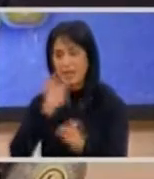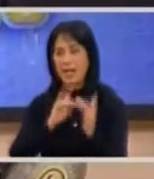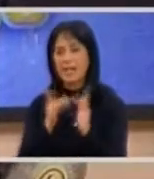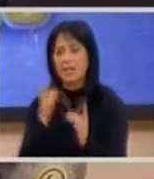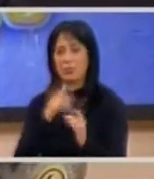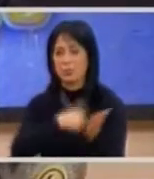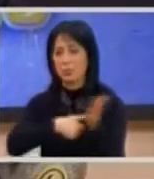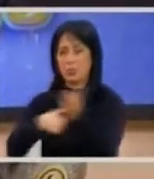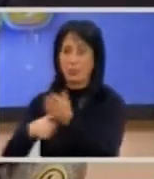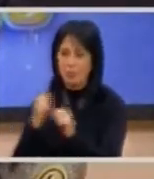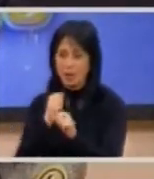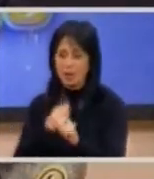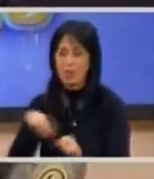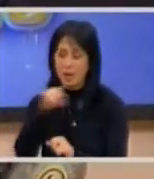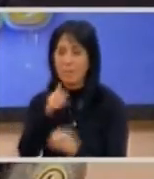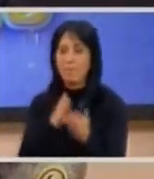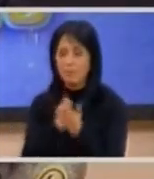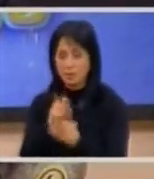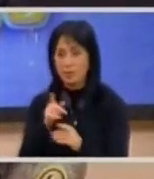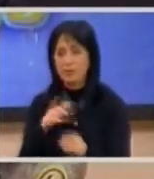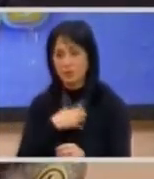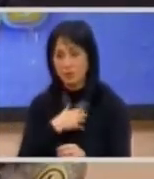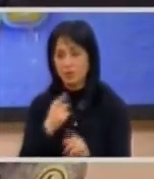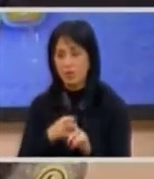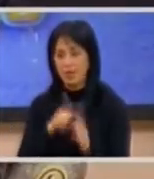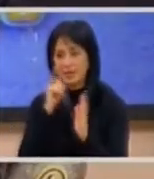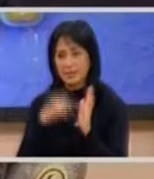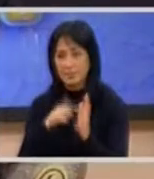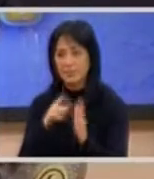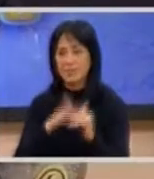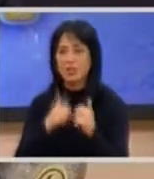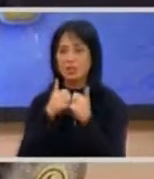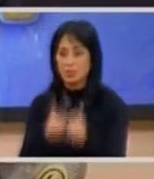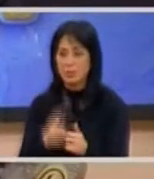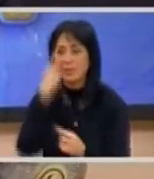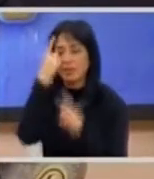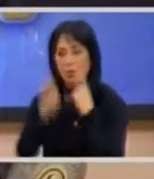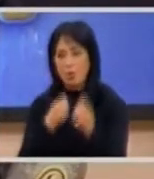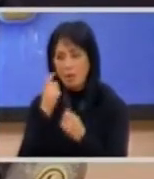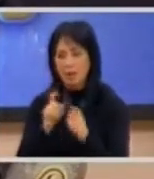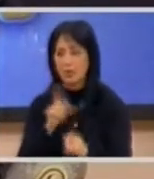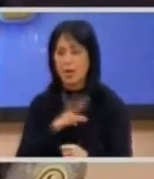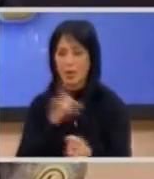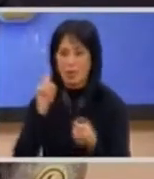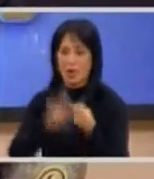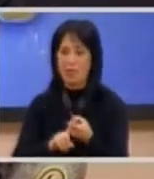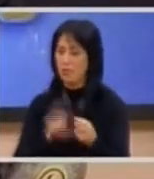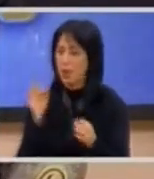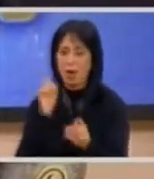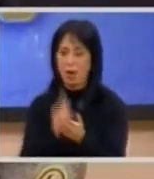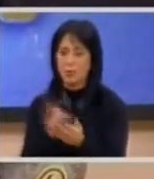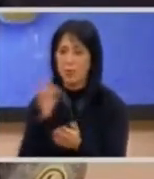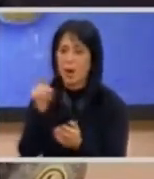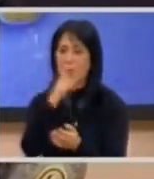ეს ძალიან მნიშვნელოვანი არის და აი ამ მიმართულებითაც ძალიან მნიშვნელოვანია ესეთ ხალხს ხელშეწყობა ქონდეს, რომ ინფორმაციულად იყოს დაკავშირებული ყველა ჩვენს და და